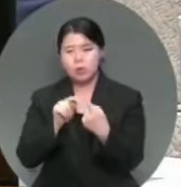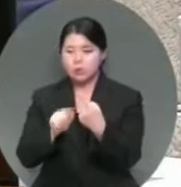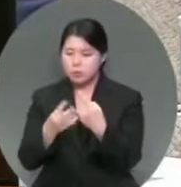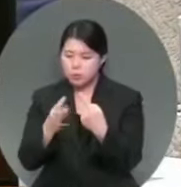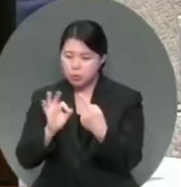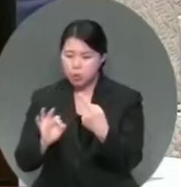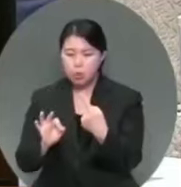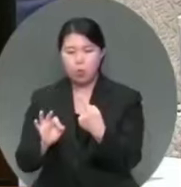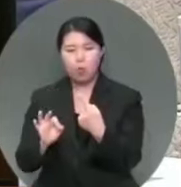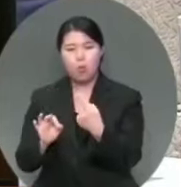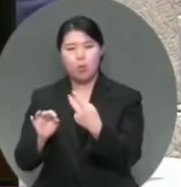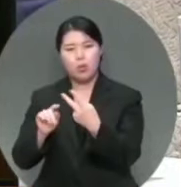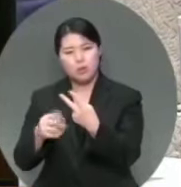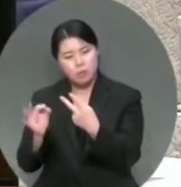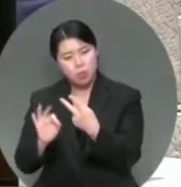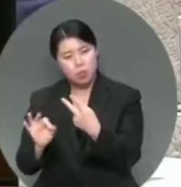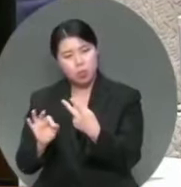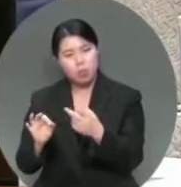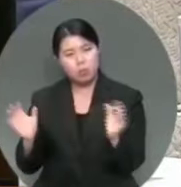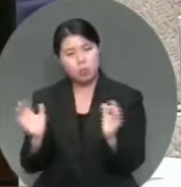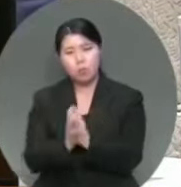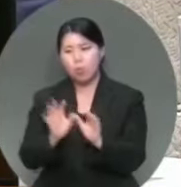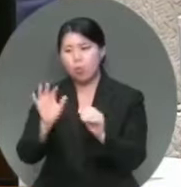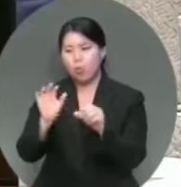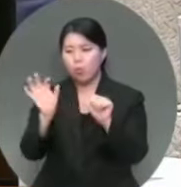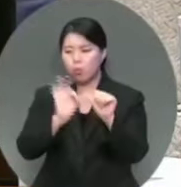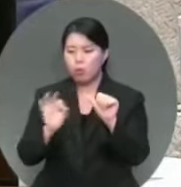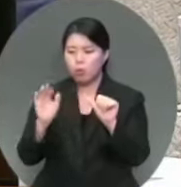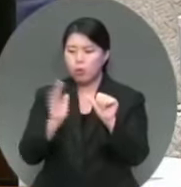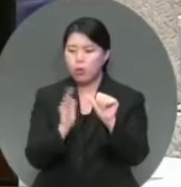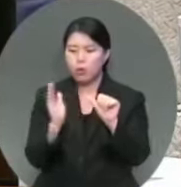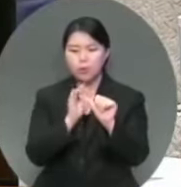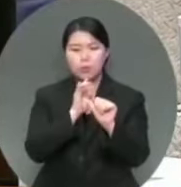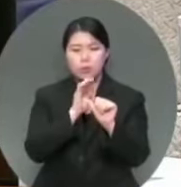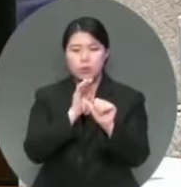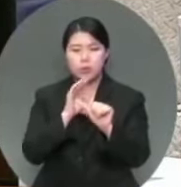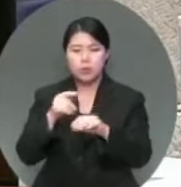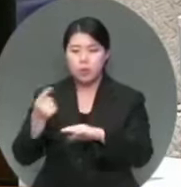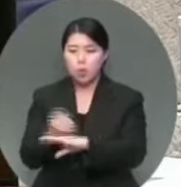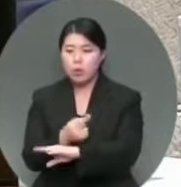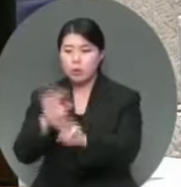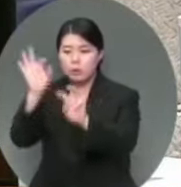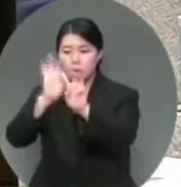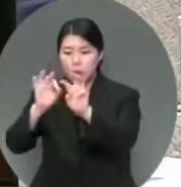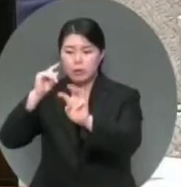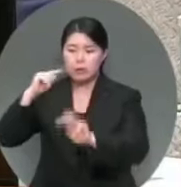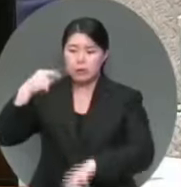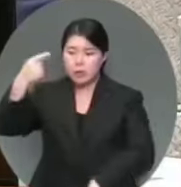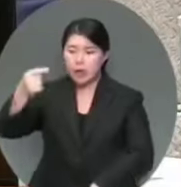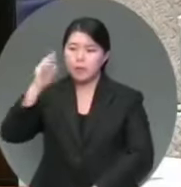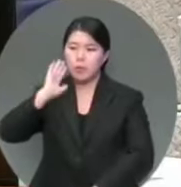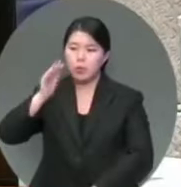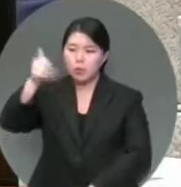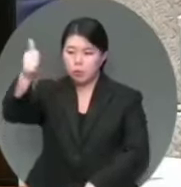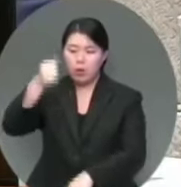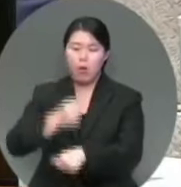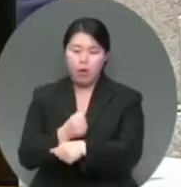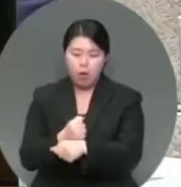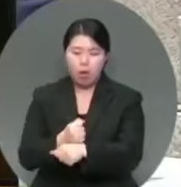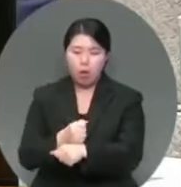1.4%, 5%도 안 되는 그런 결과입니다. 그리고 나머지 30%는 다음 정권에서 하라, 미래 세대에서